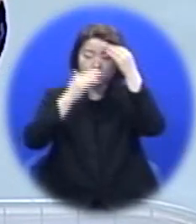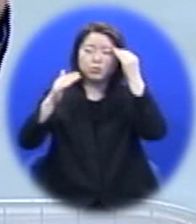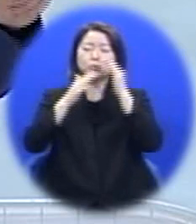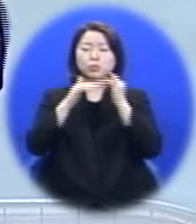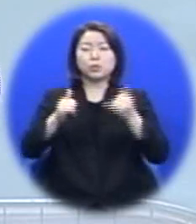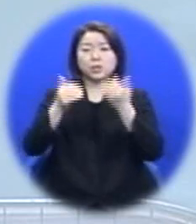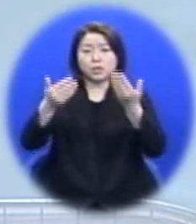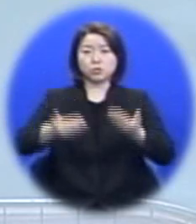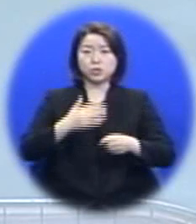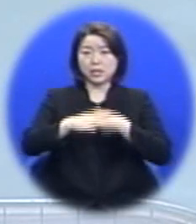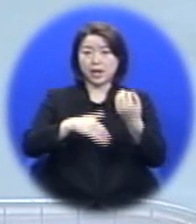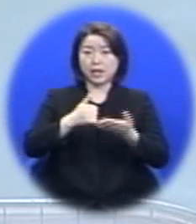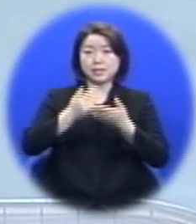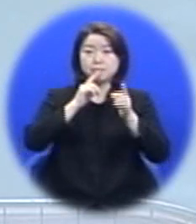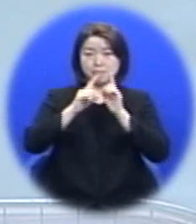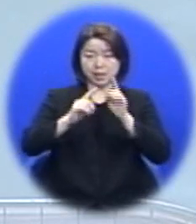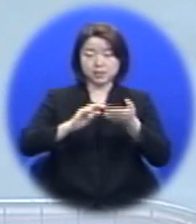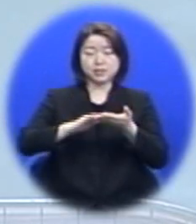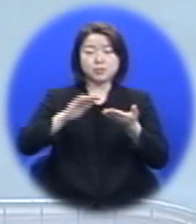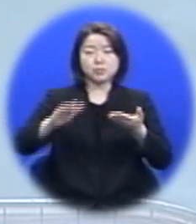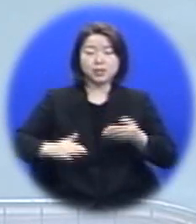하나님의 말씀이세요.